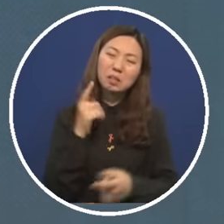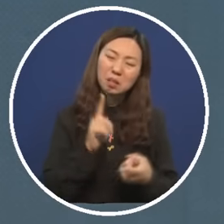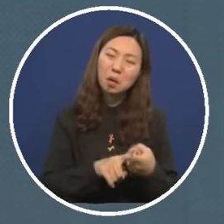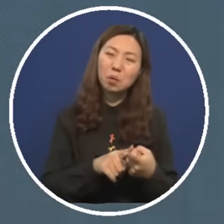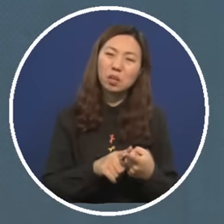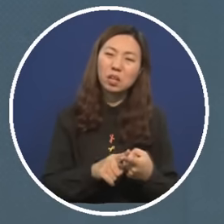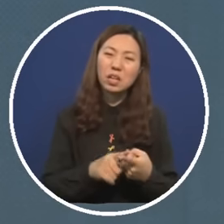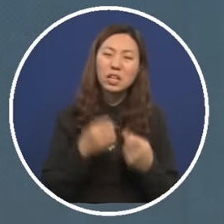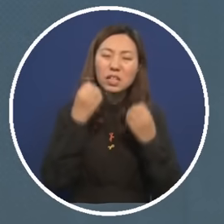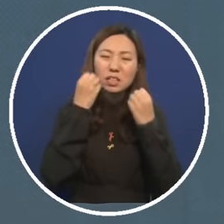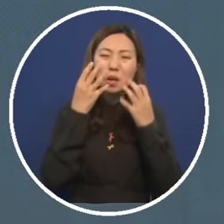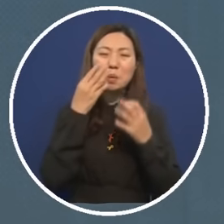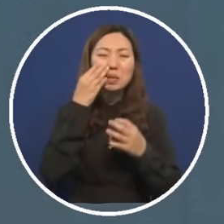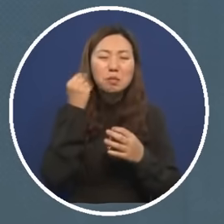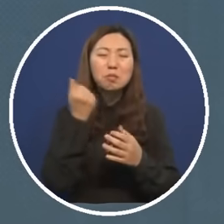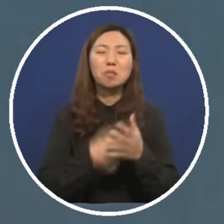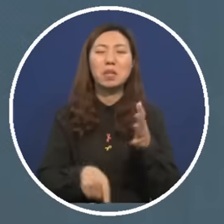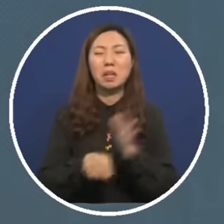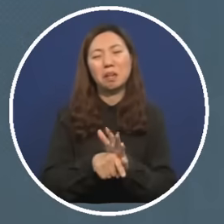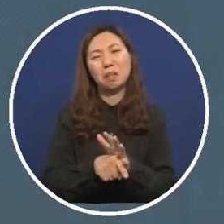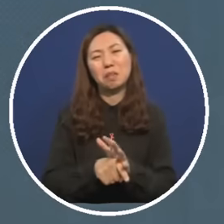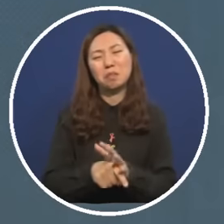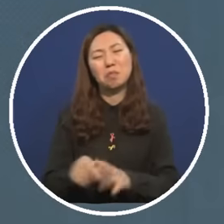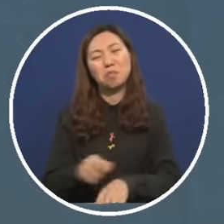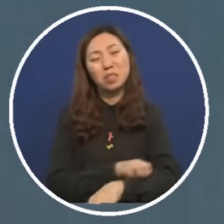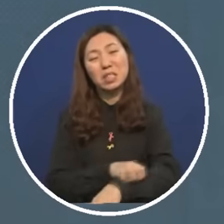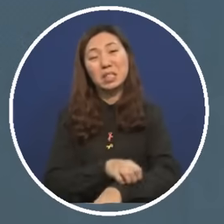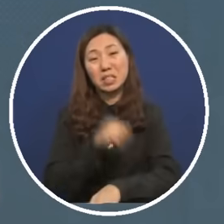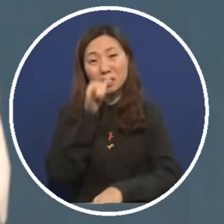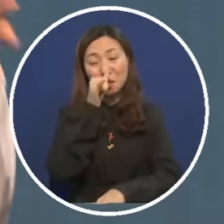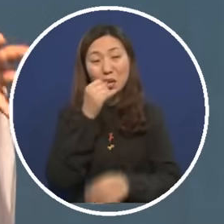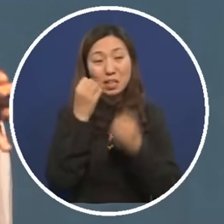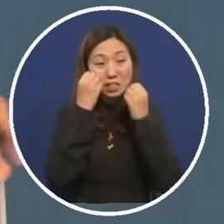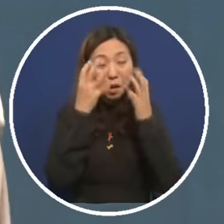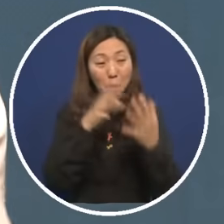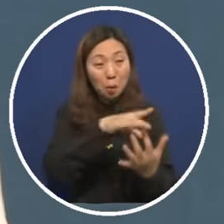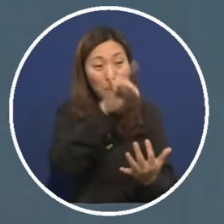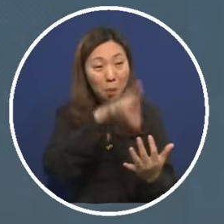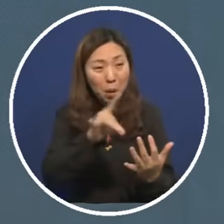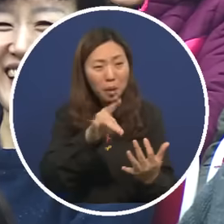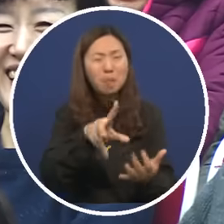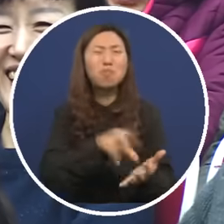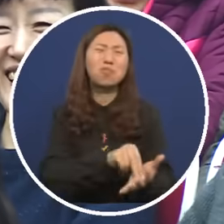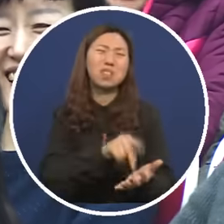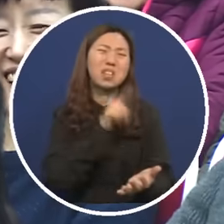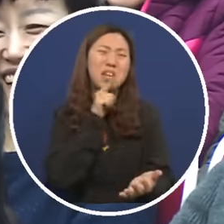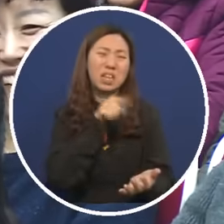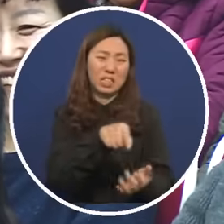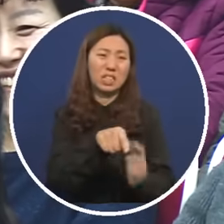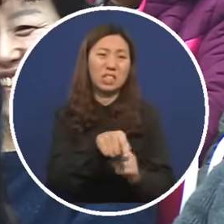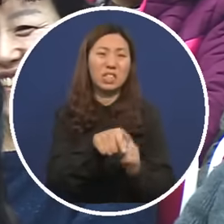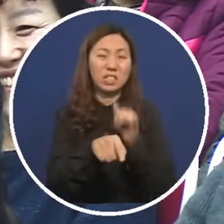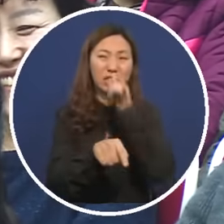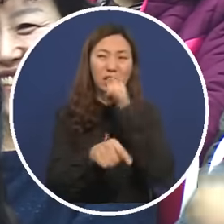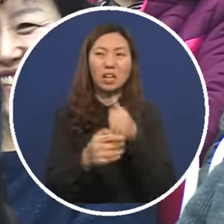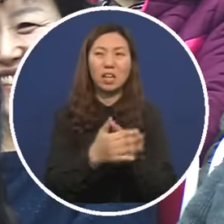일이 많아요. 그리고 아까 저거 봤잖아. 새로 골렸는데 또 이게 문제가 있기 때문에.